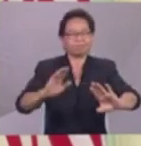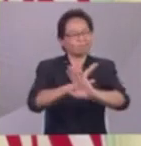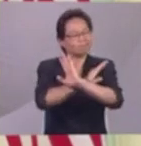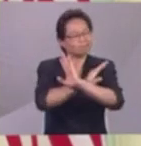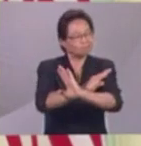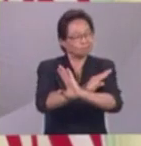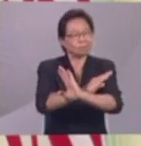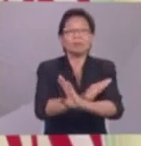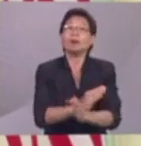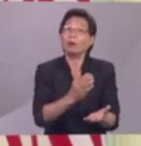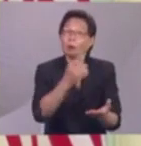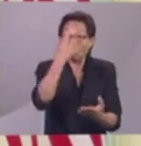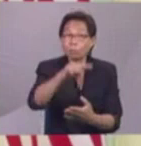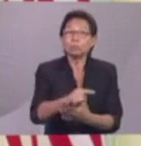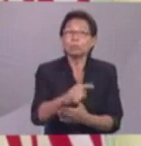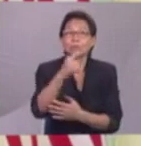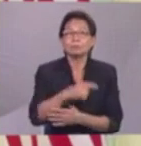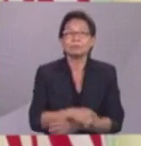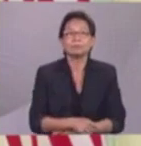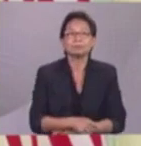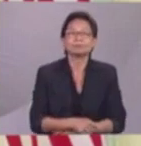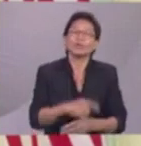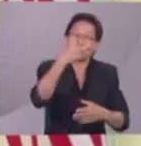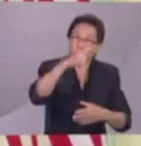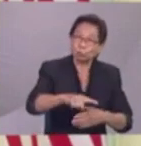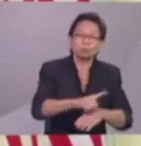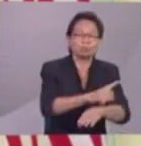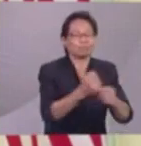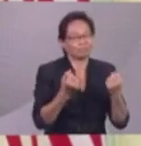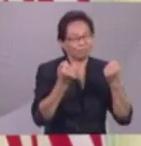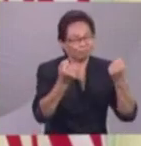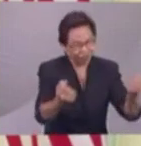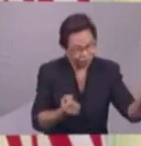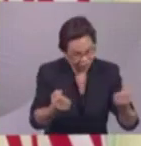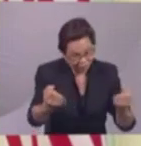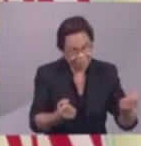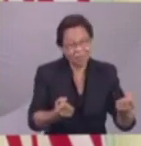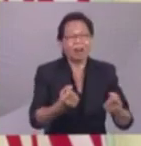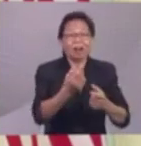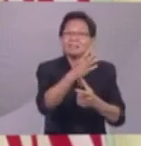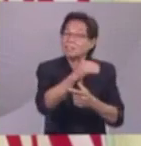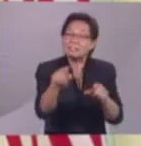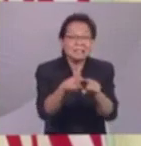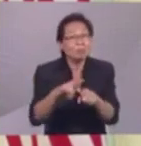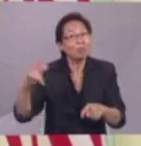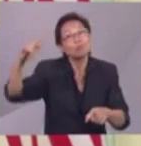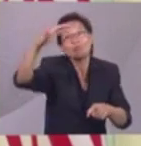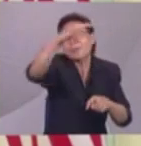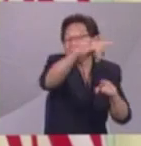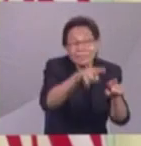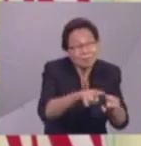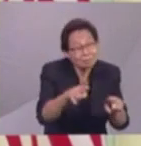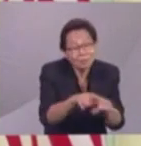Ini bukan saja untuk laluan darat tetapi juga laluan udara. Bermakna